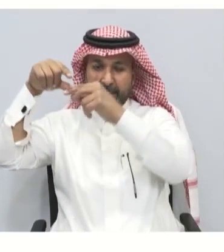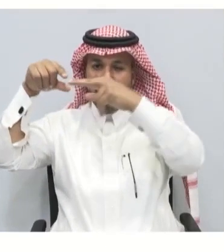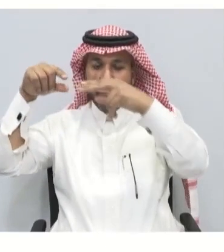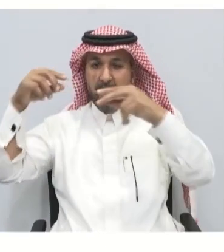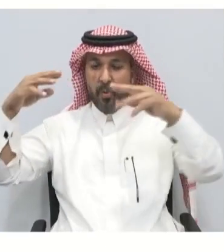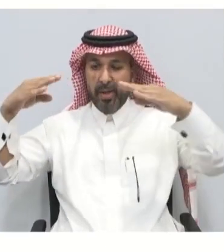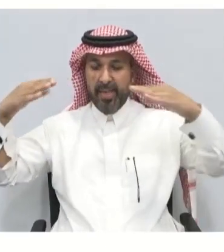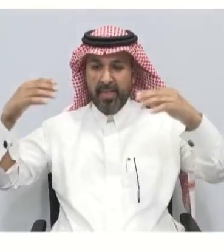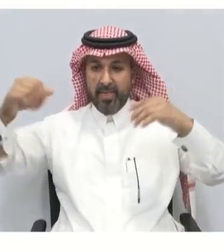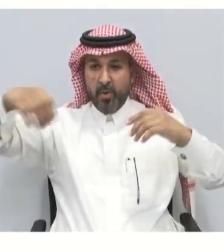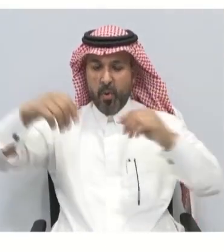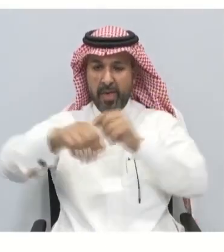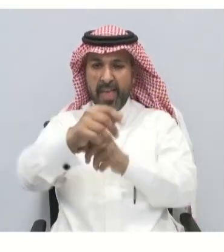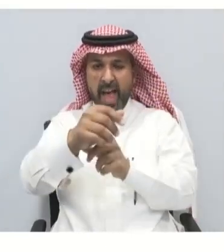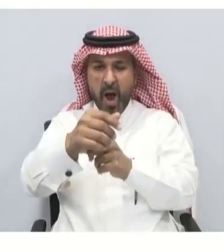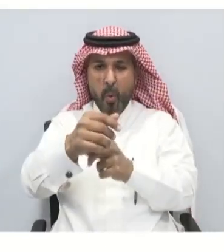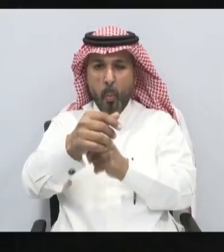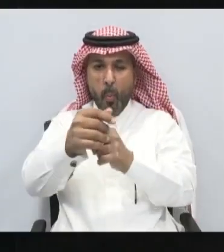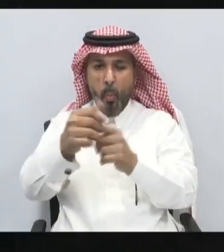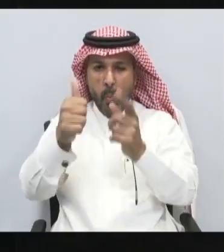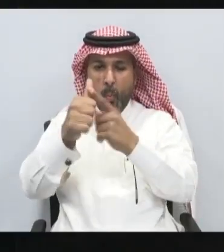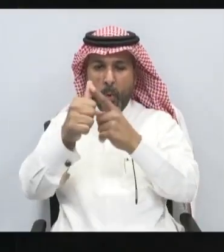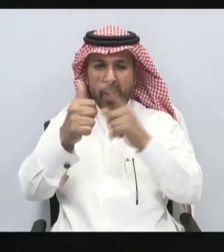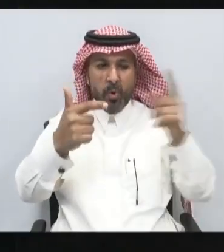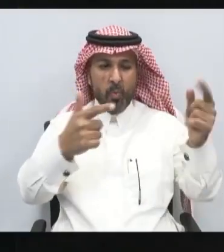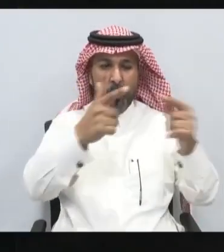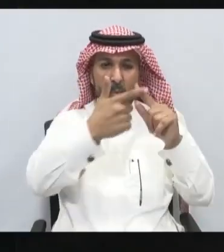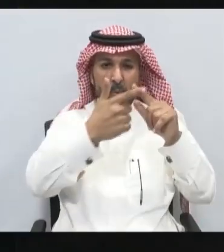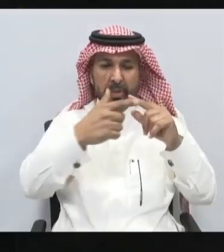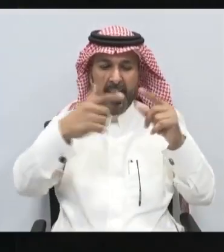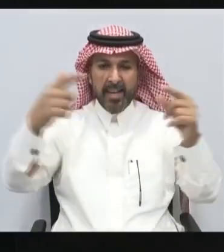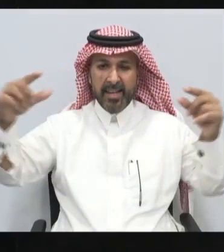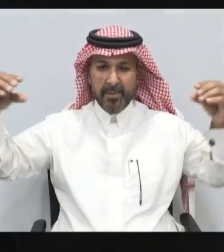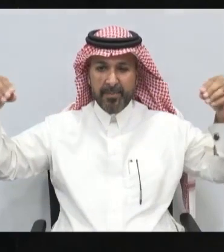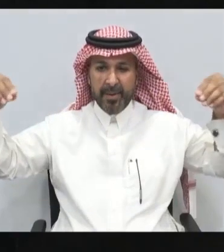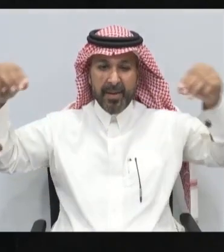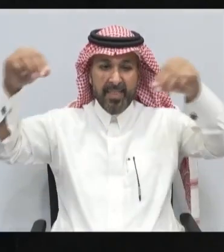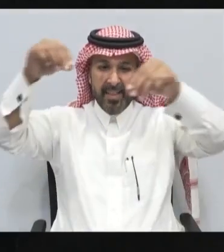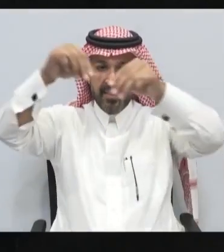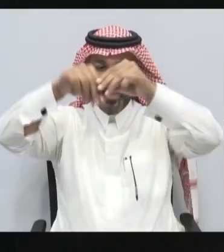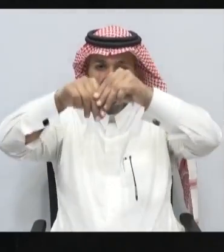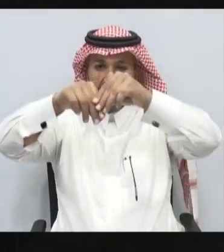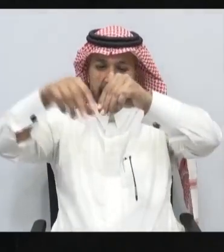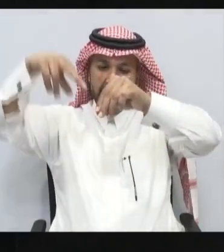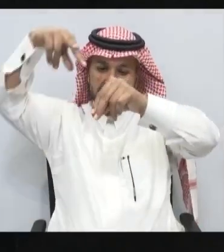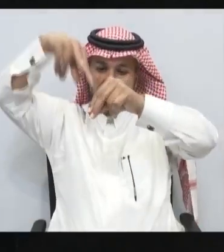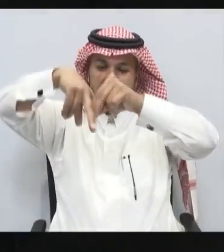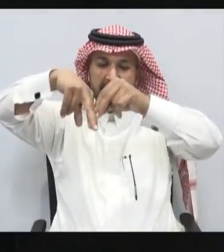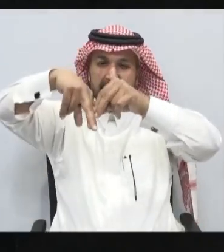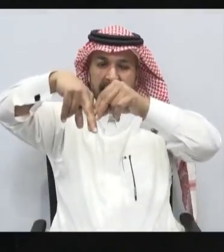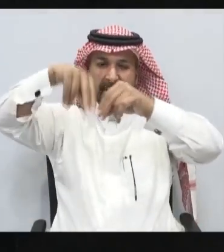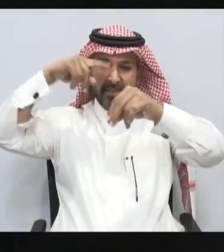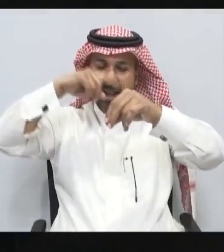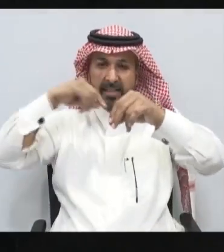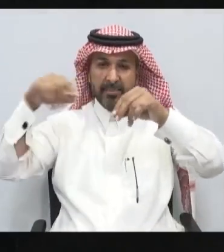بمشبك واحد راح نحتاج ثمان مشابك لكن القطعه ما تتثبت بمشبك لابد في بدايه ونهايتها